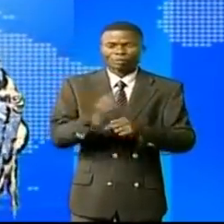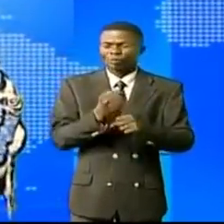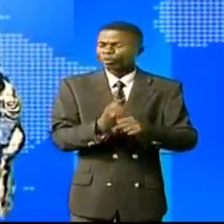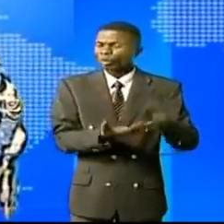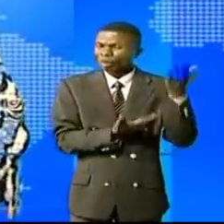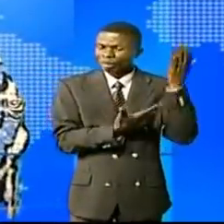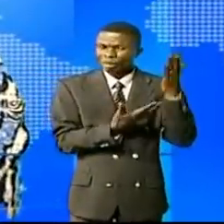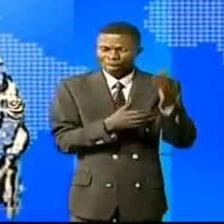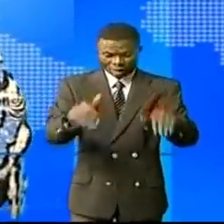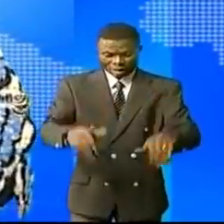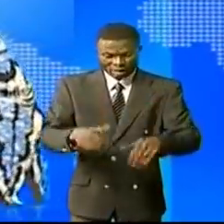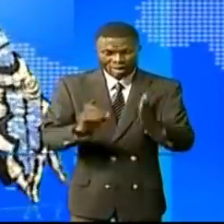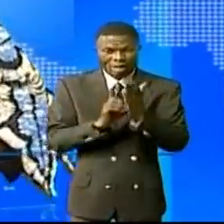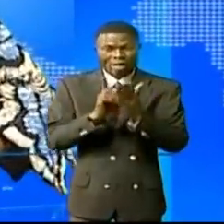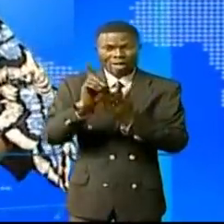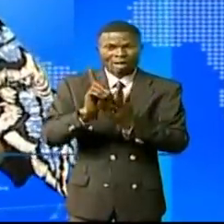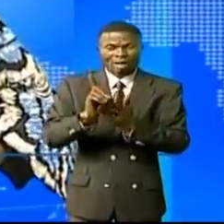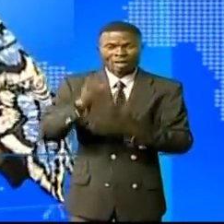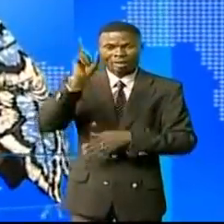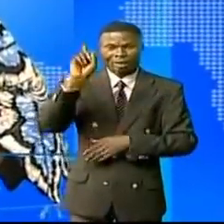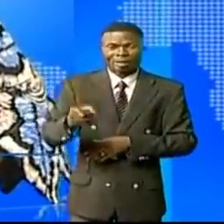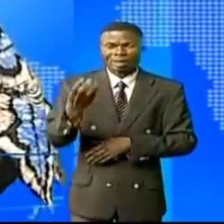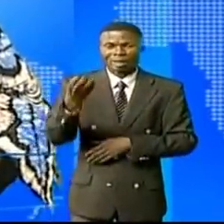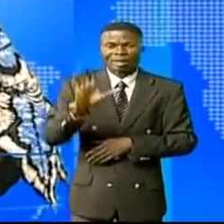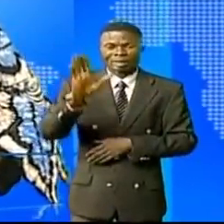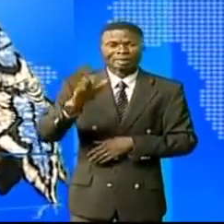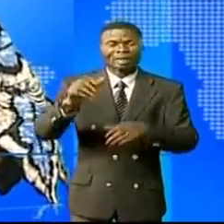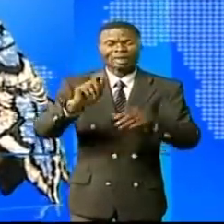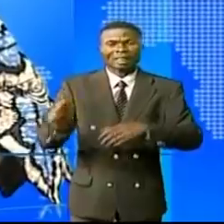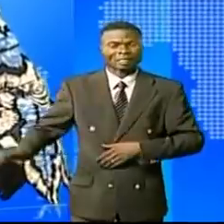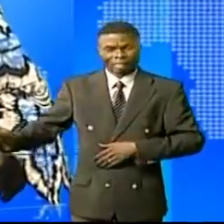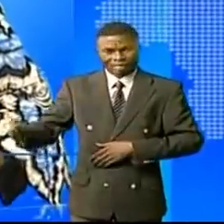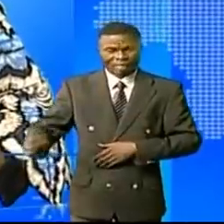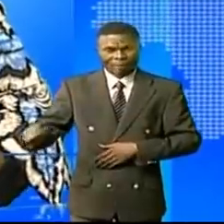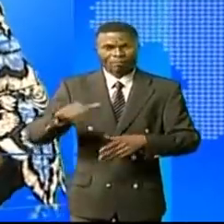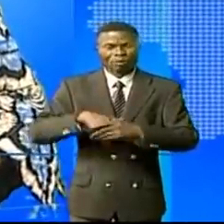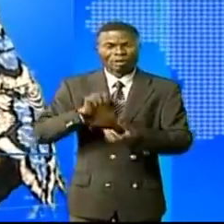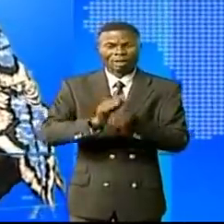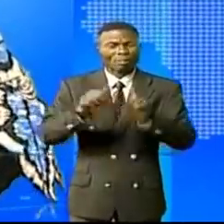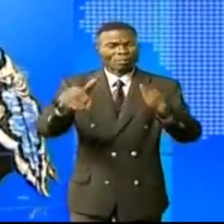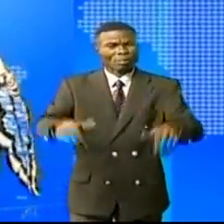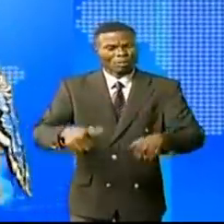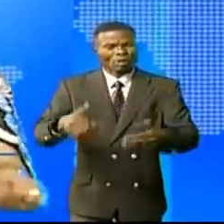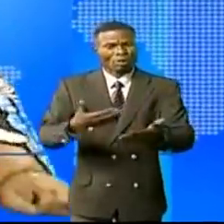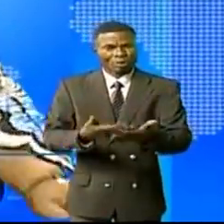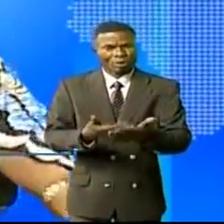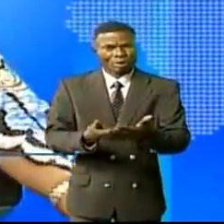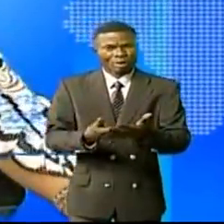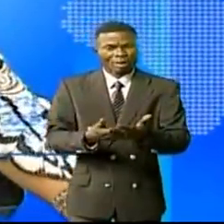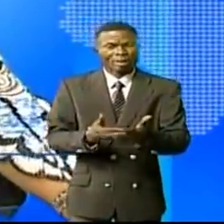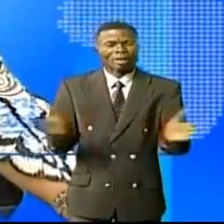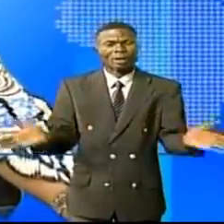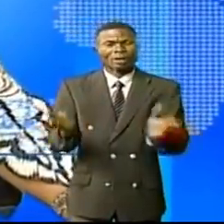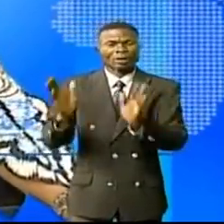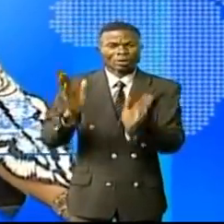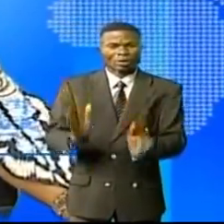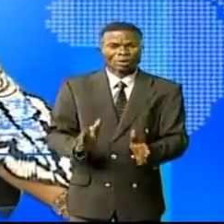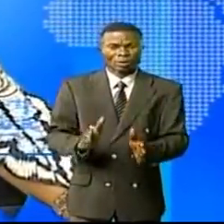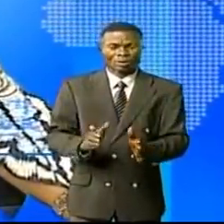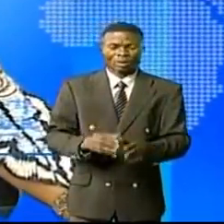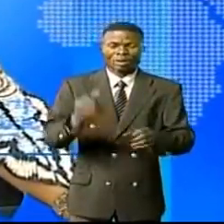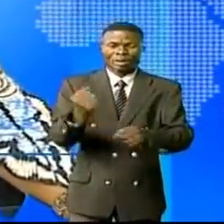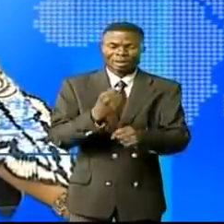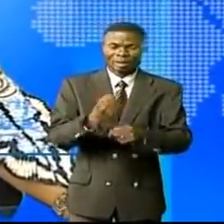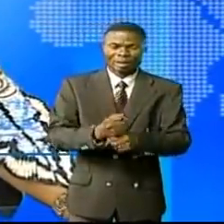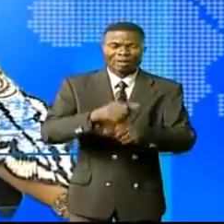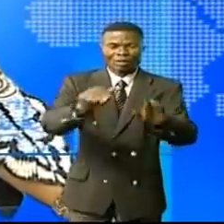important dans le programme de développement de 145 territoires, surtout dans le secteur agricole, propos d'un encadreur des maraîchères. Il est au